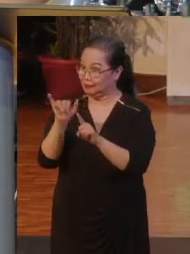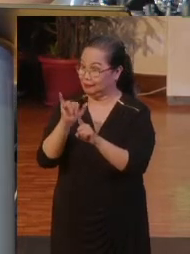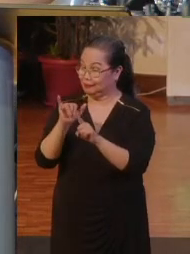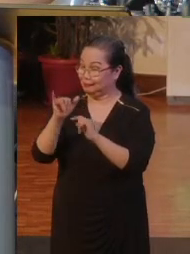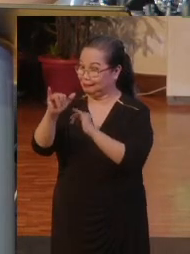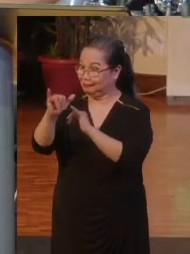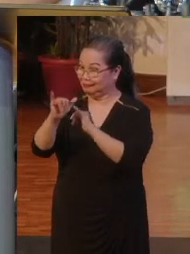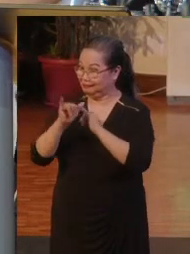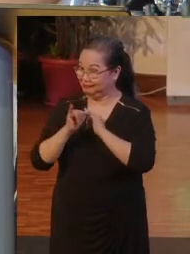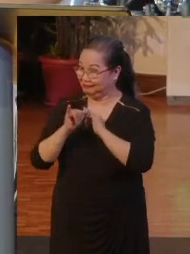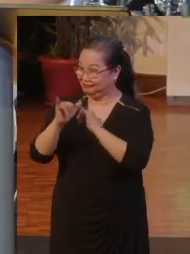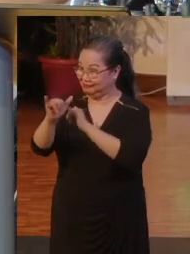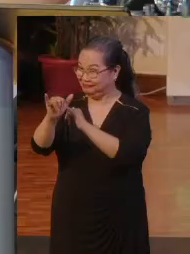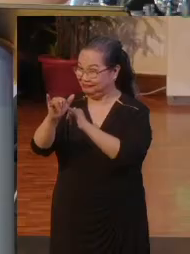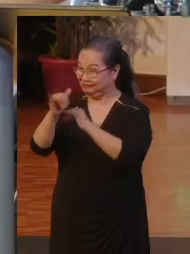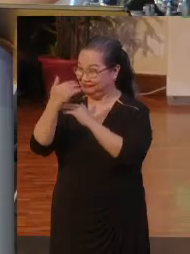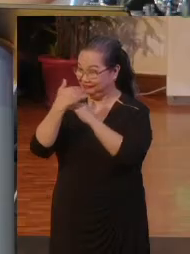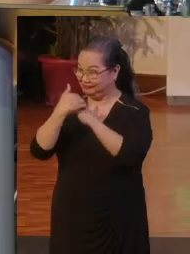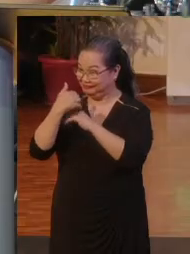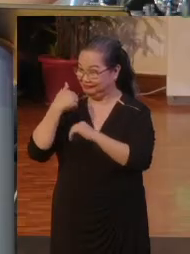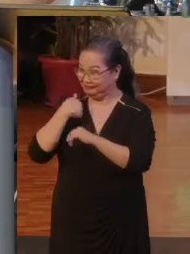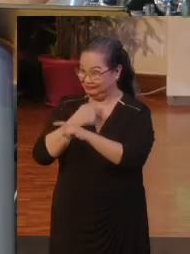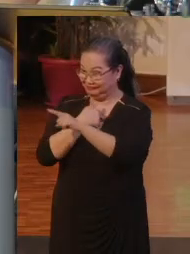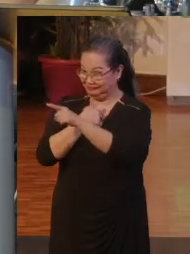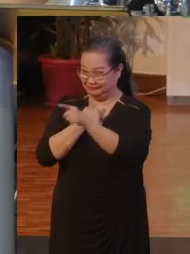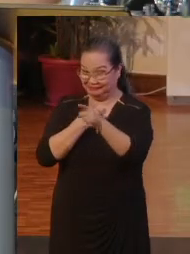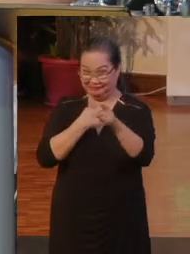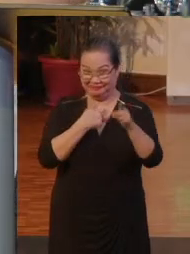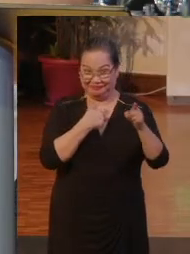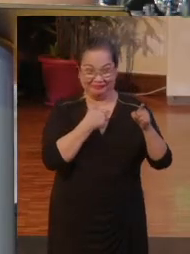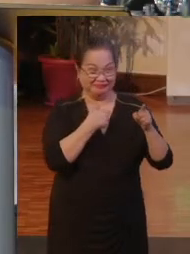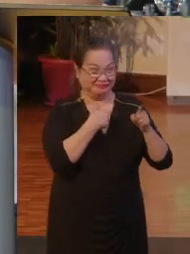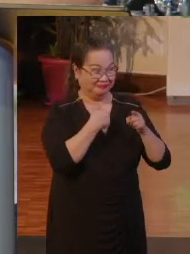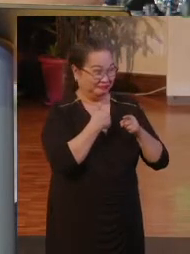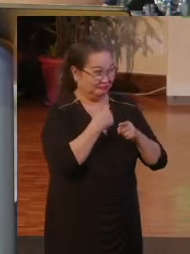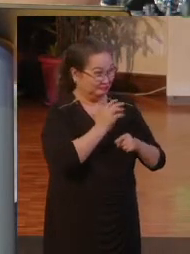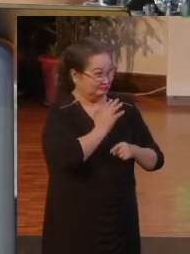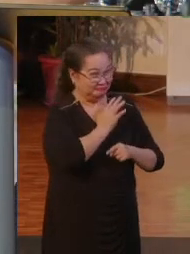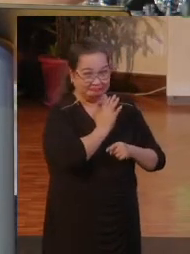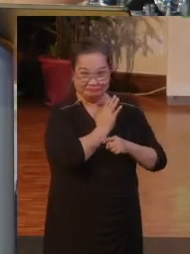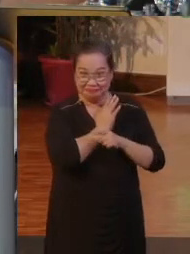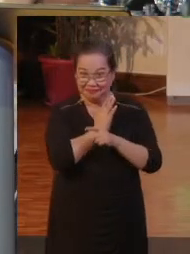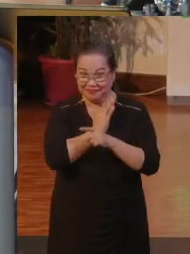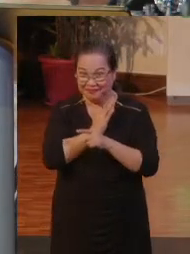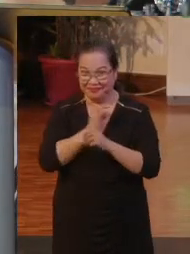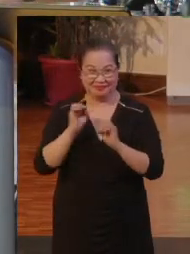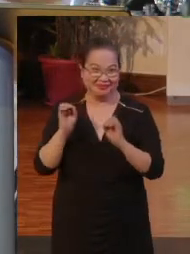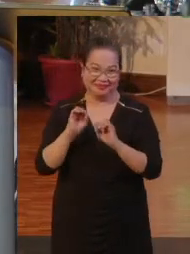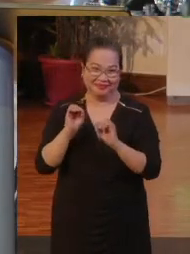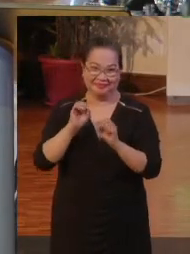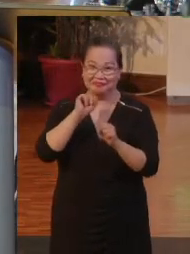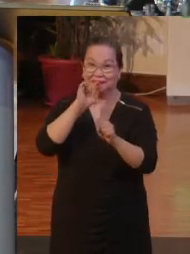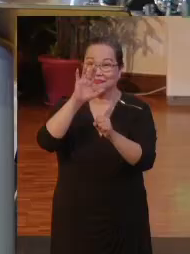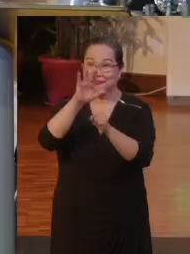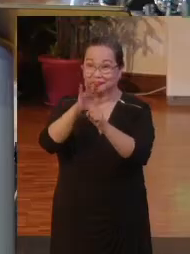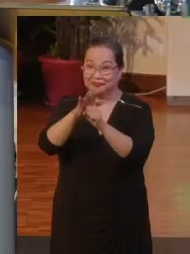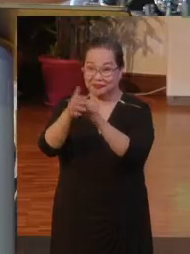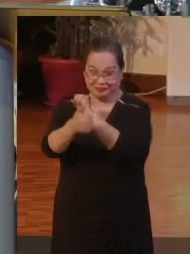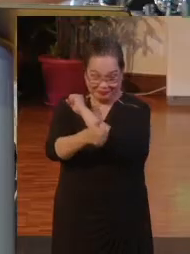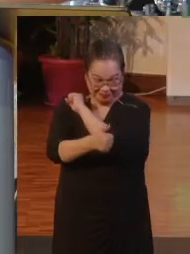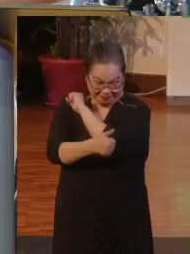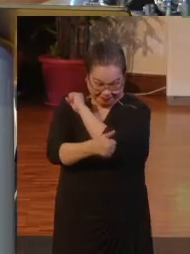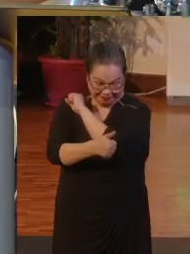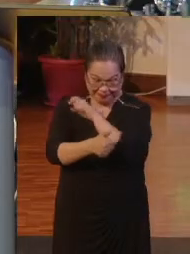ang pagtawag ng Diyos sa bawat isa sa atin? Yung pangako kay Abraham na in